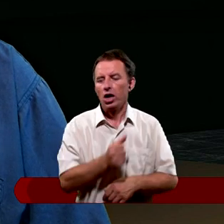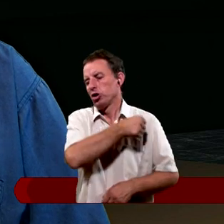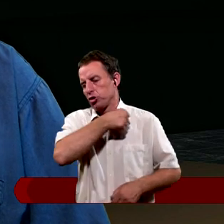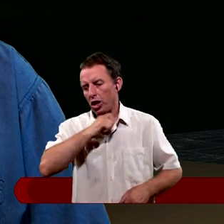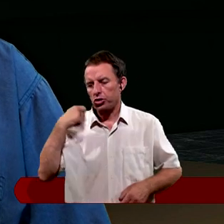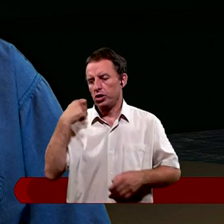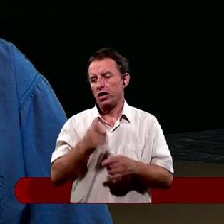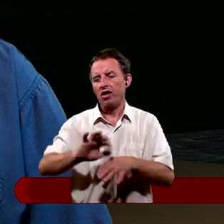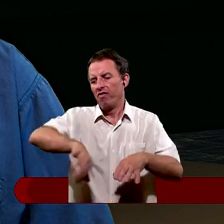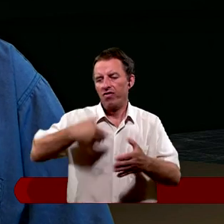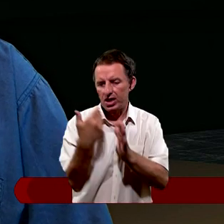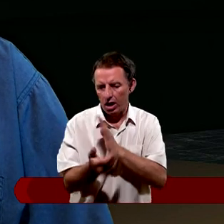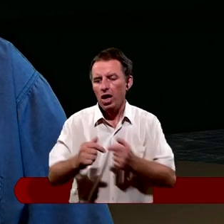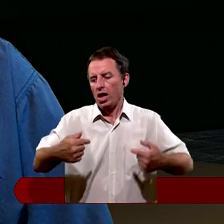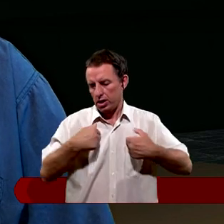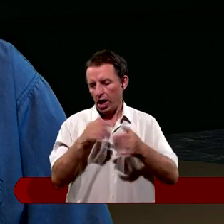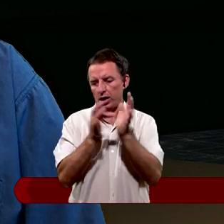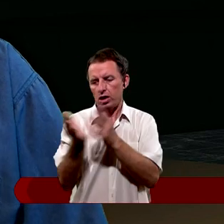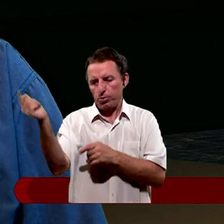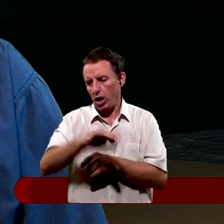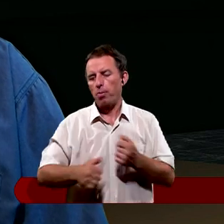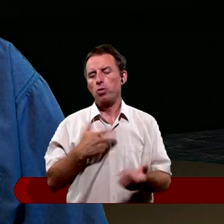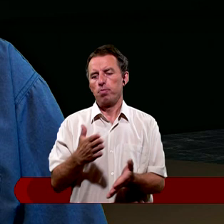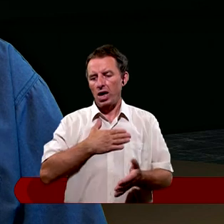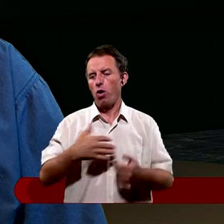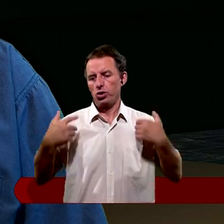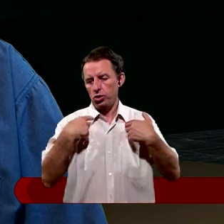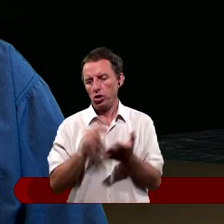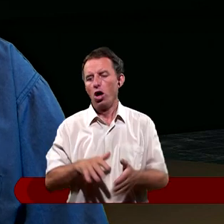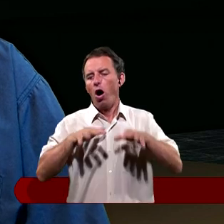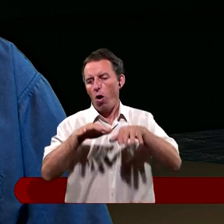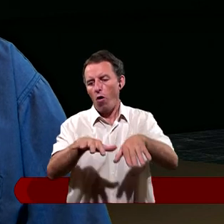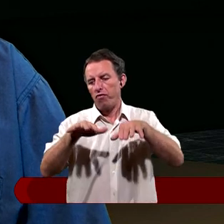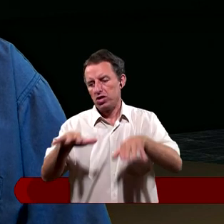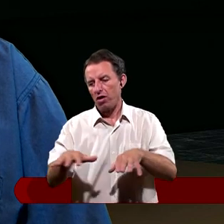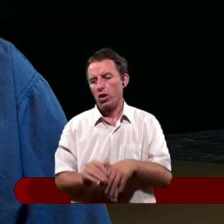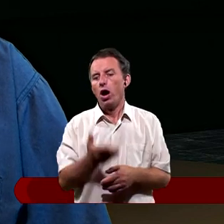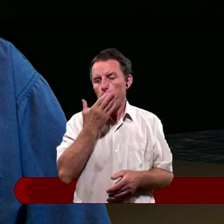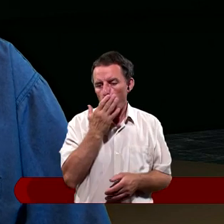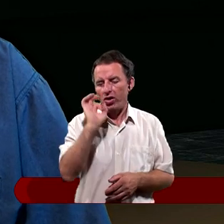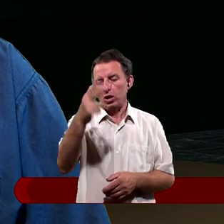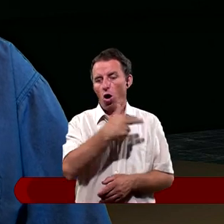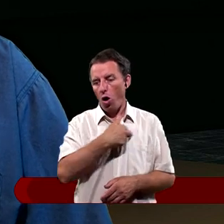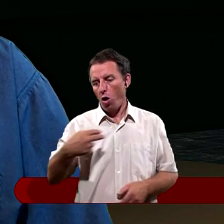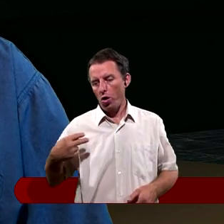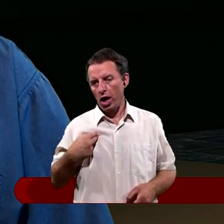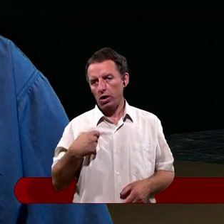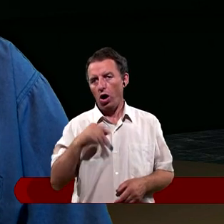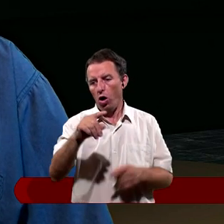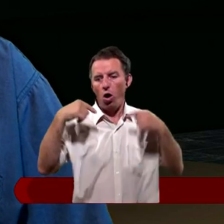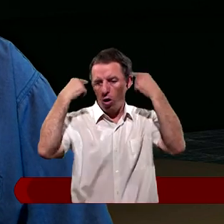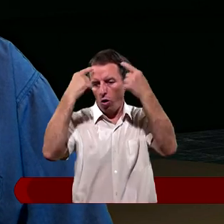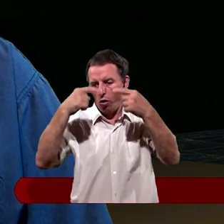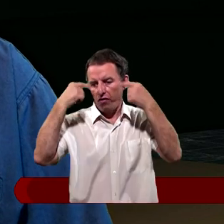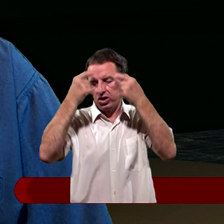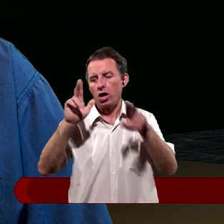i wytracać. Ja przyszedłem, aby miały życie i obfitowały. Mowa jest o nas, prawda? O tych owcach,